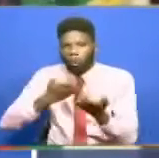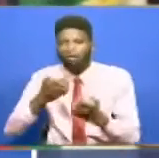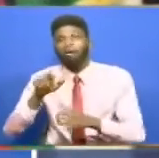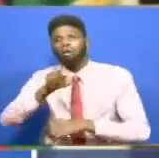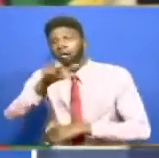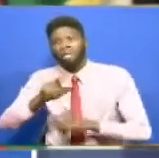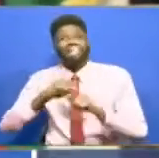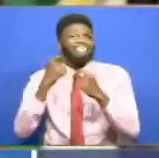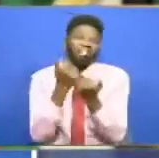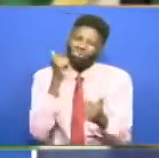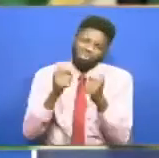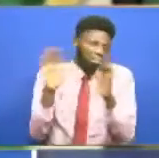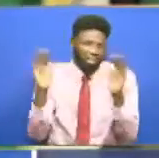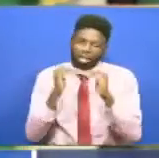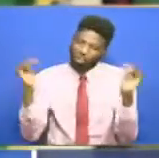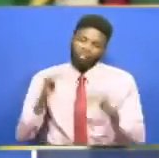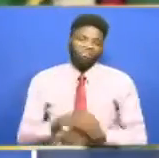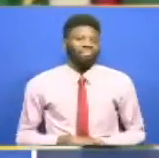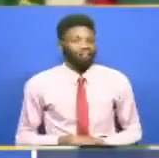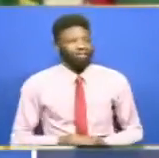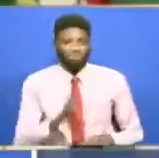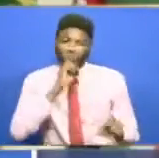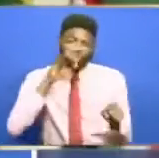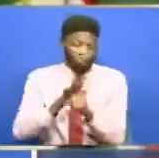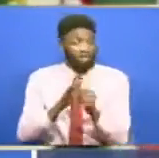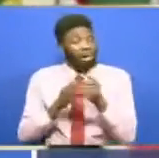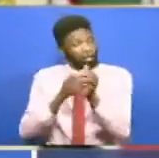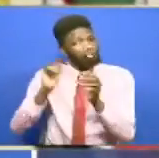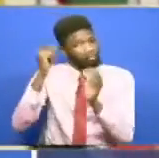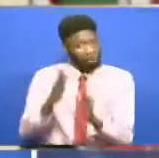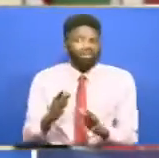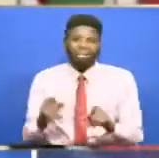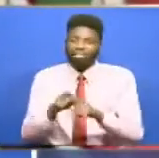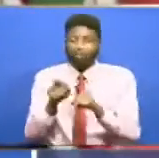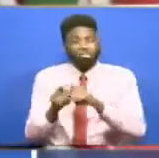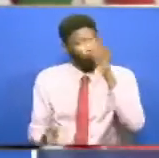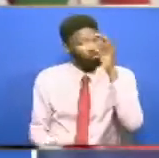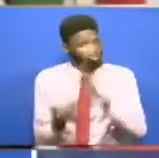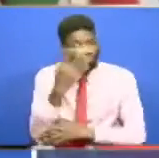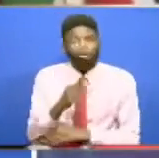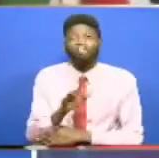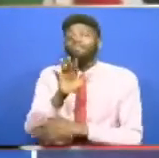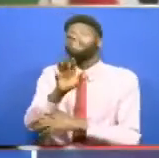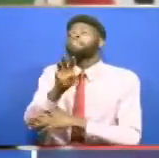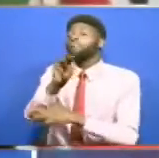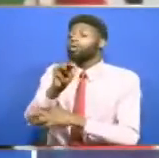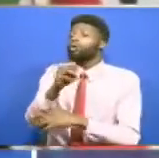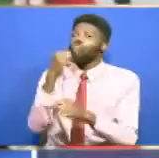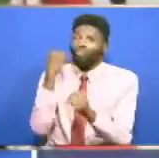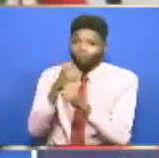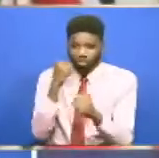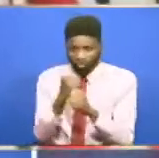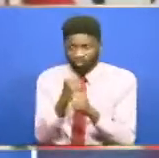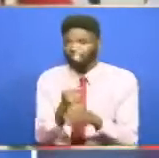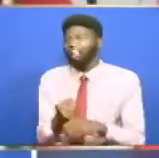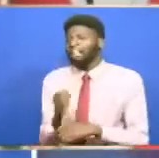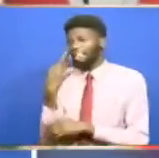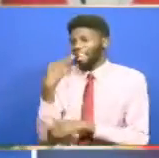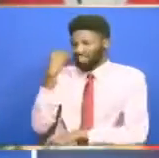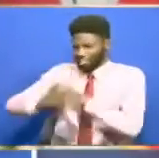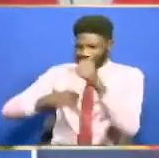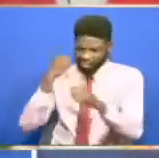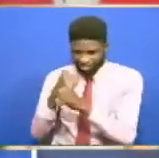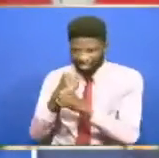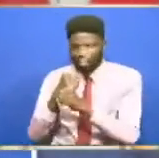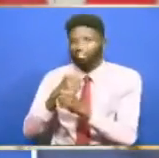kuongoza Kenya hadi katika upeo wa maendeleo, huku akibuni nafasi milioni 5 za kazi katika kipindi cha miaka 3 ya kwanza ya uongozi